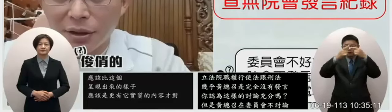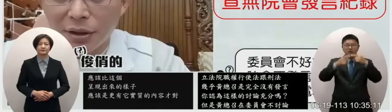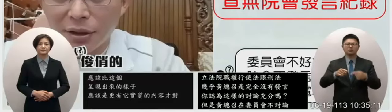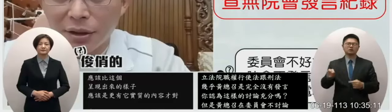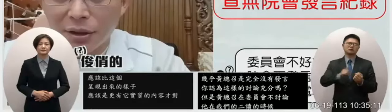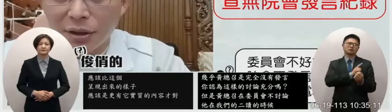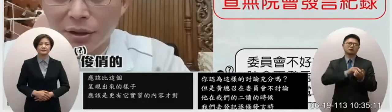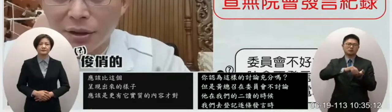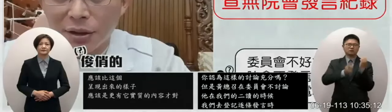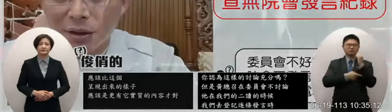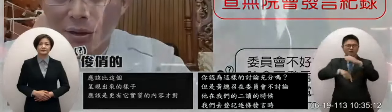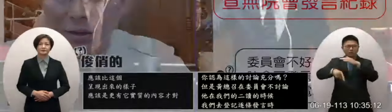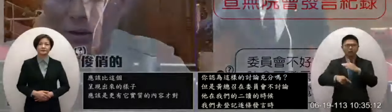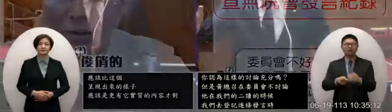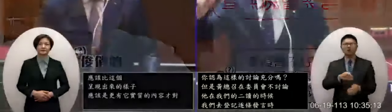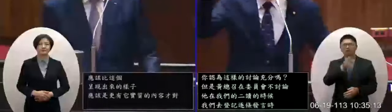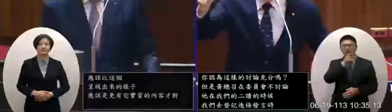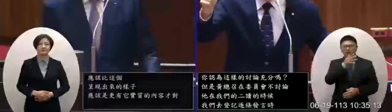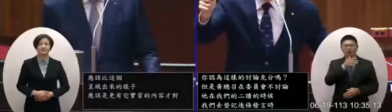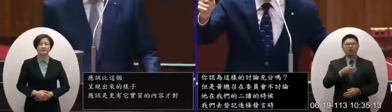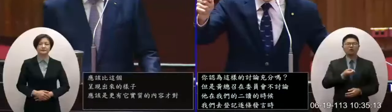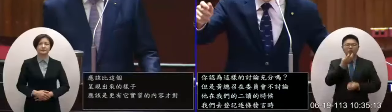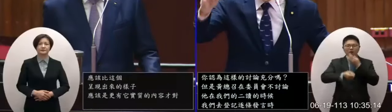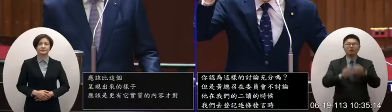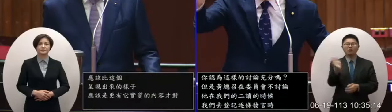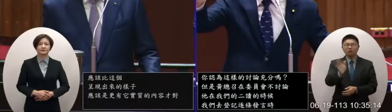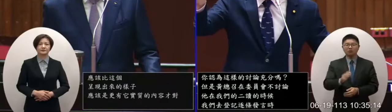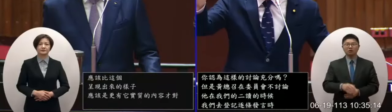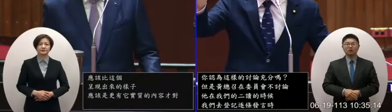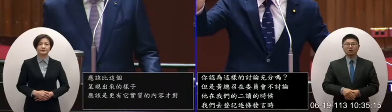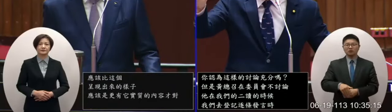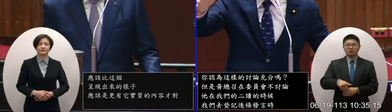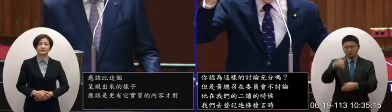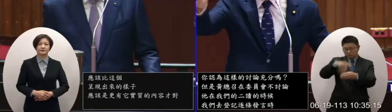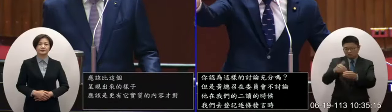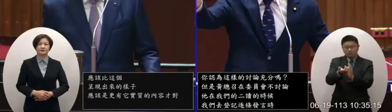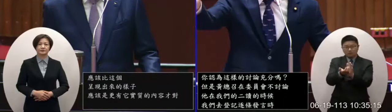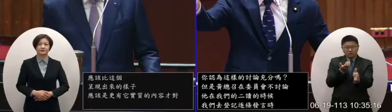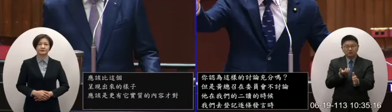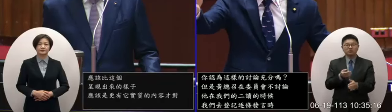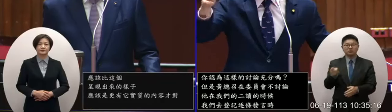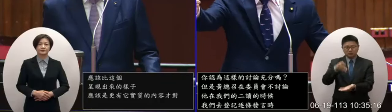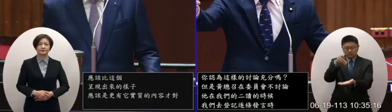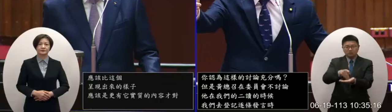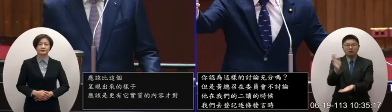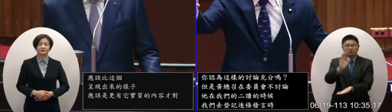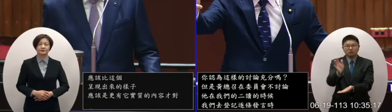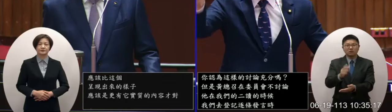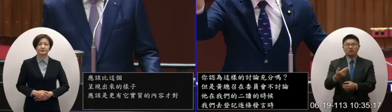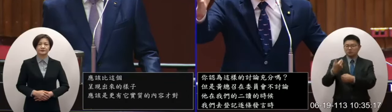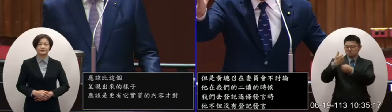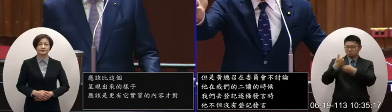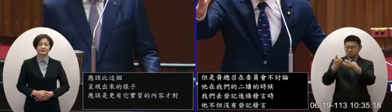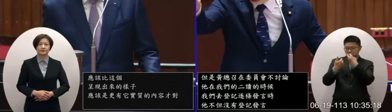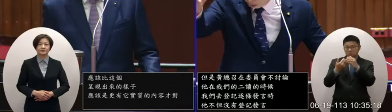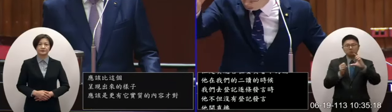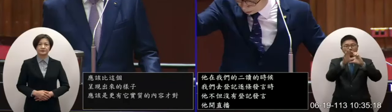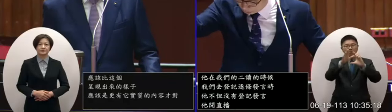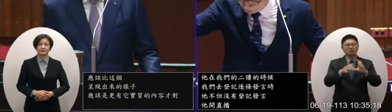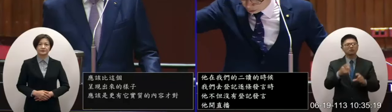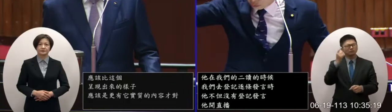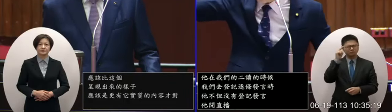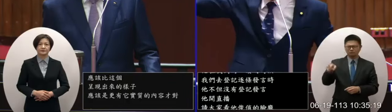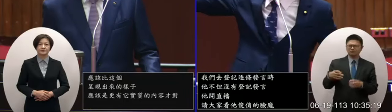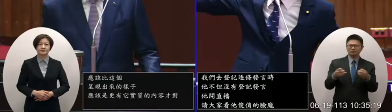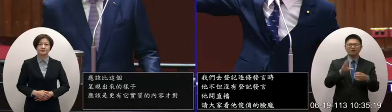自己在审法案的时候不发言，然后呢表决的时候之前的逐条呢他也不登记就开直播，到底是要讨论还是不讨论